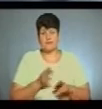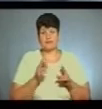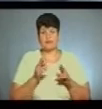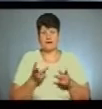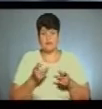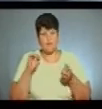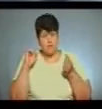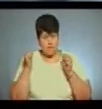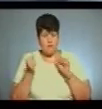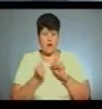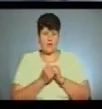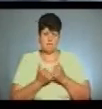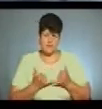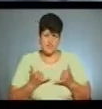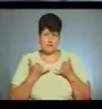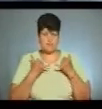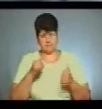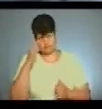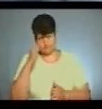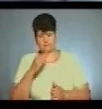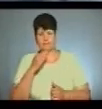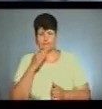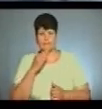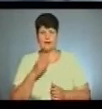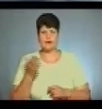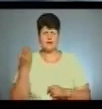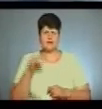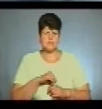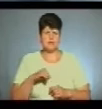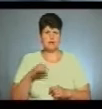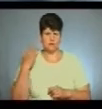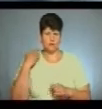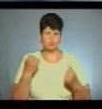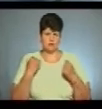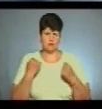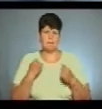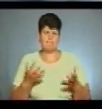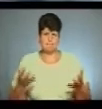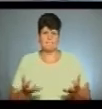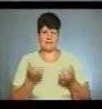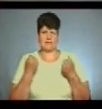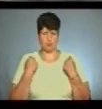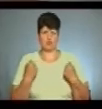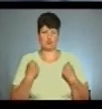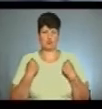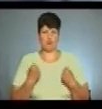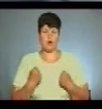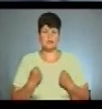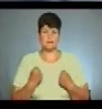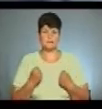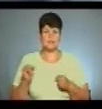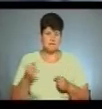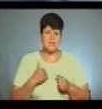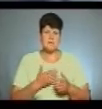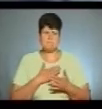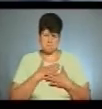десь в пам'ять батька і сам в минулому спортсмен, підтримую спорт. І мені, ну,